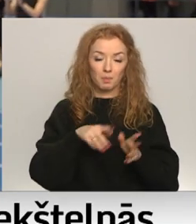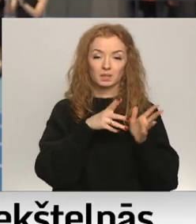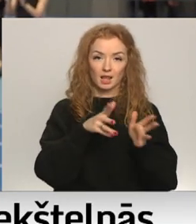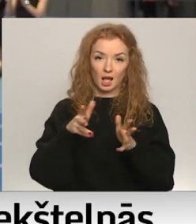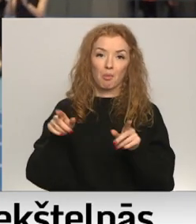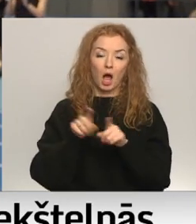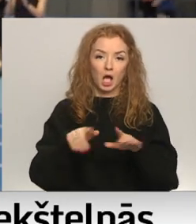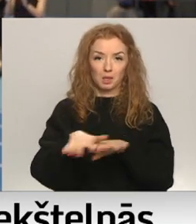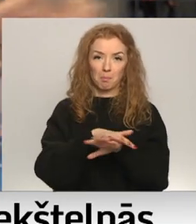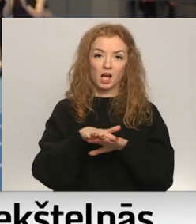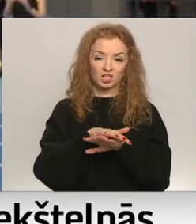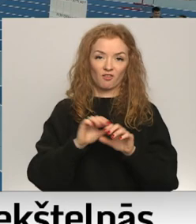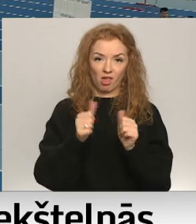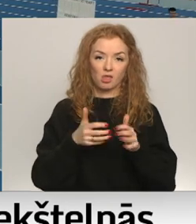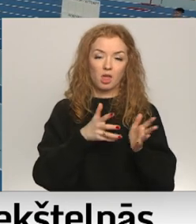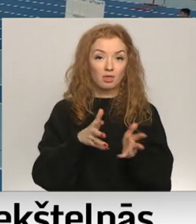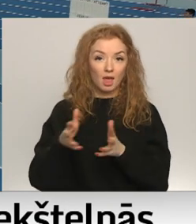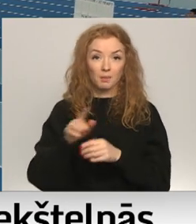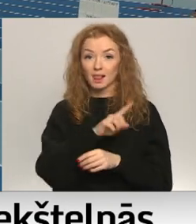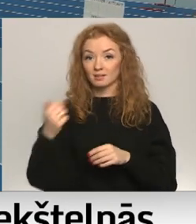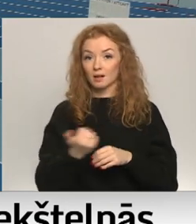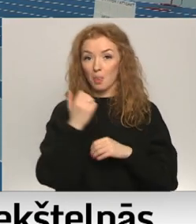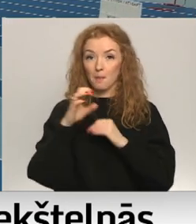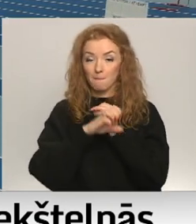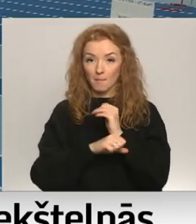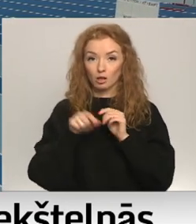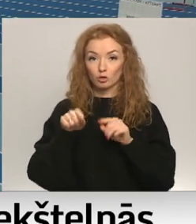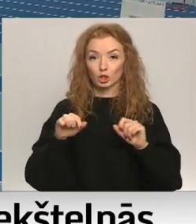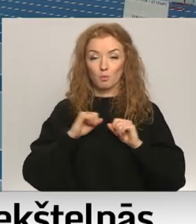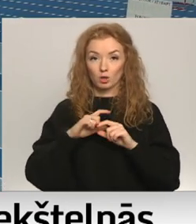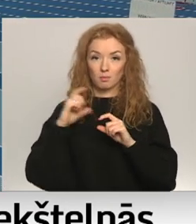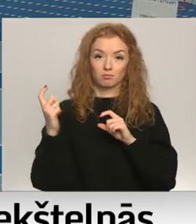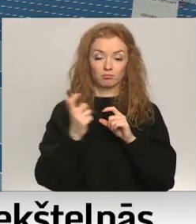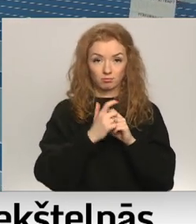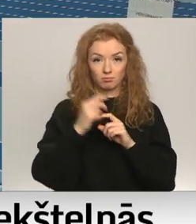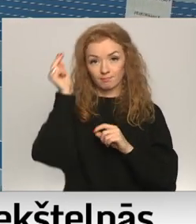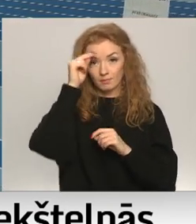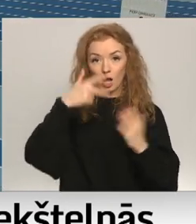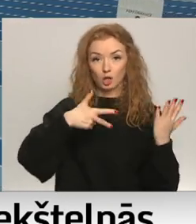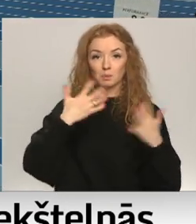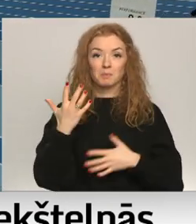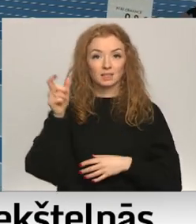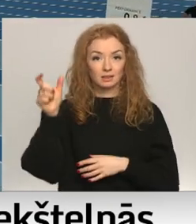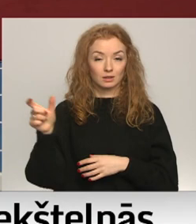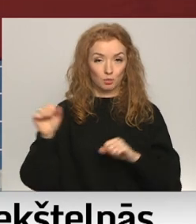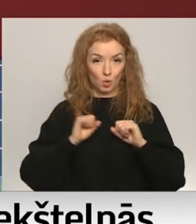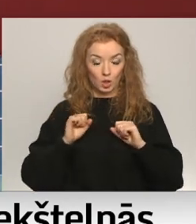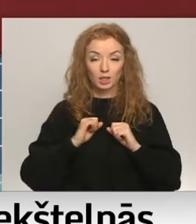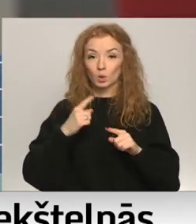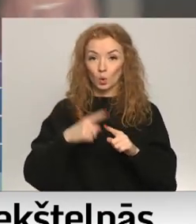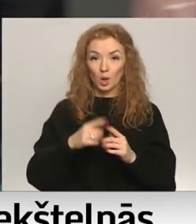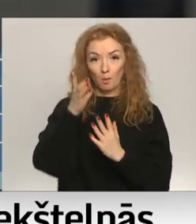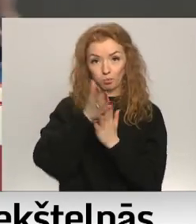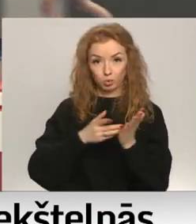ietekmēja arī masveidību ietekmēja. Līdz gada beigām Jāņa Daliņa stadionā trenēsies 85 sportisti, no kuriem mazāk